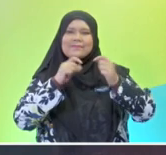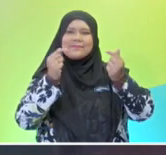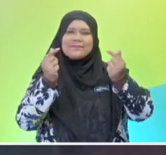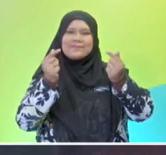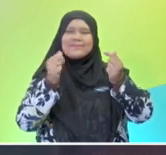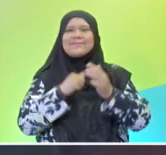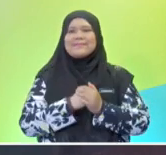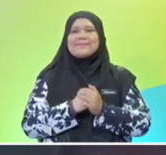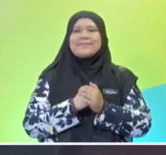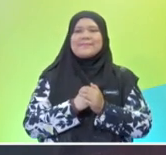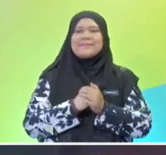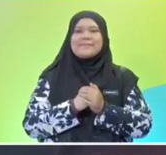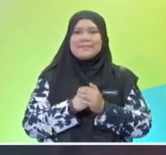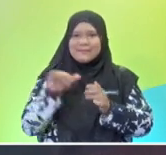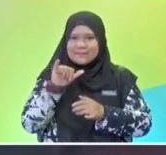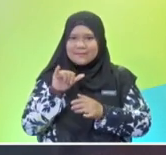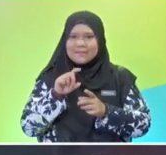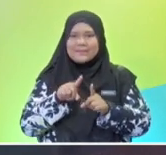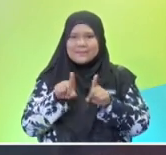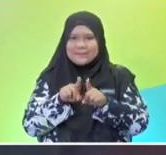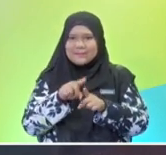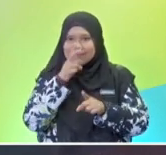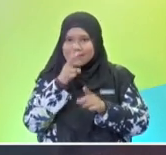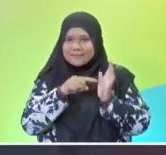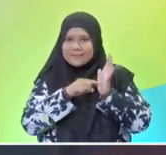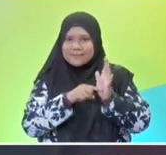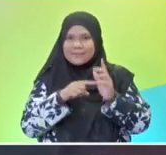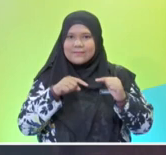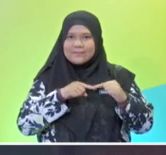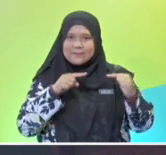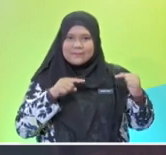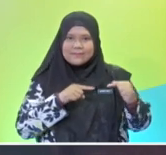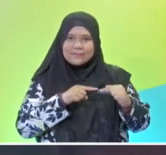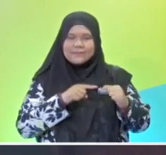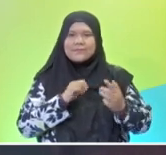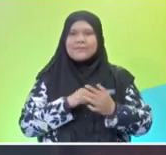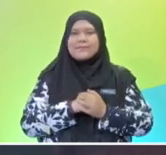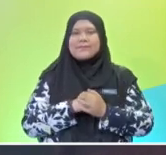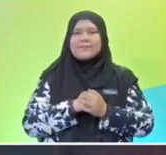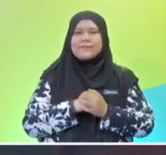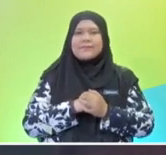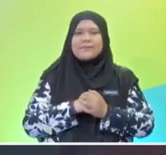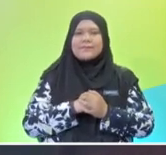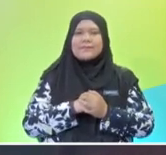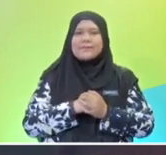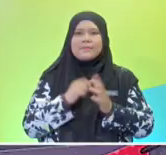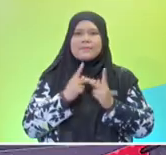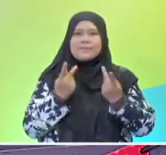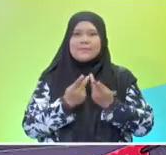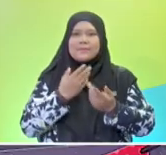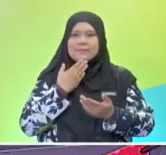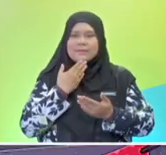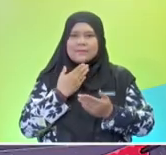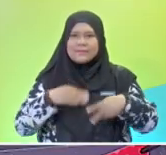Yeah. Baiklah, okey. Sama-sama kita tunjuk love ni, tanda hati. Ya, tanda hati. Baik, keluarga bahagia. Jadi keluarga bahagia